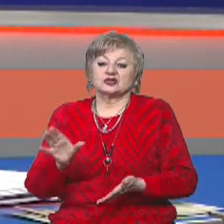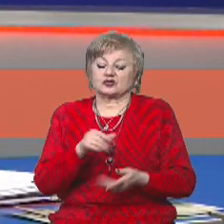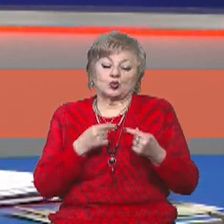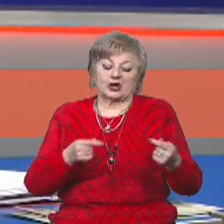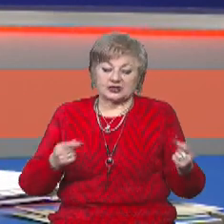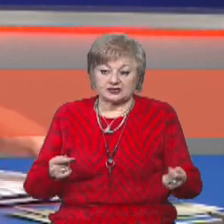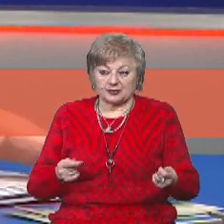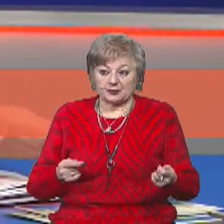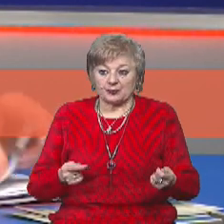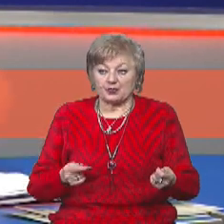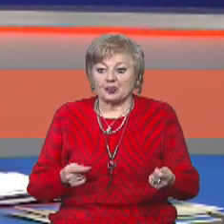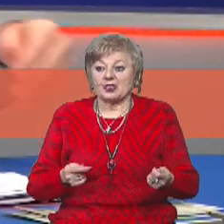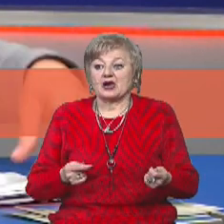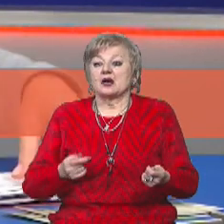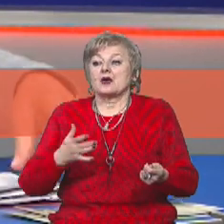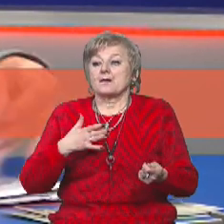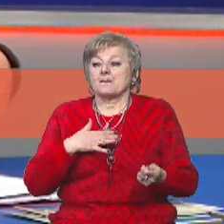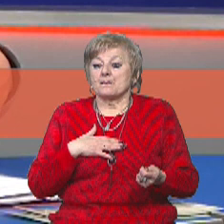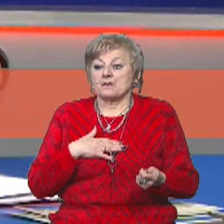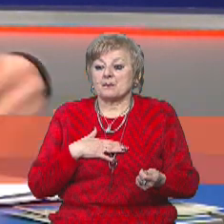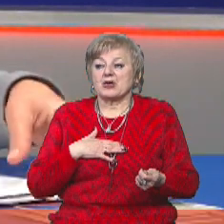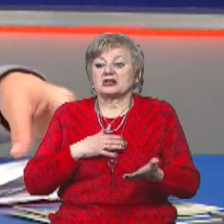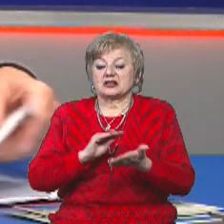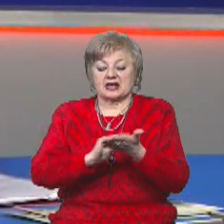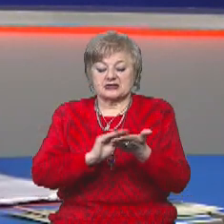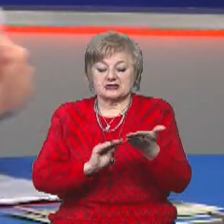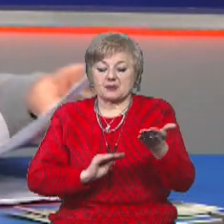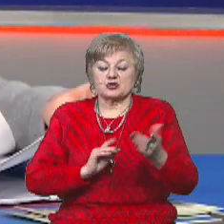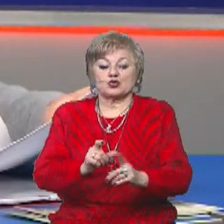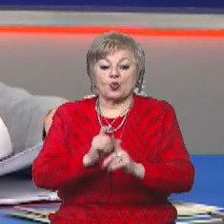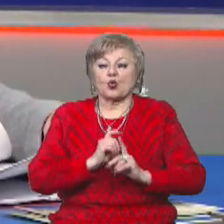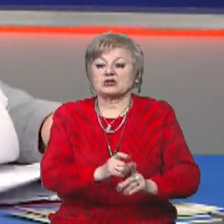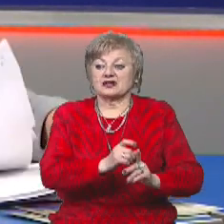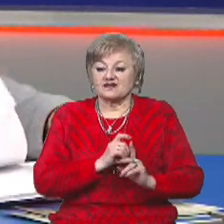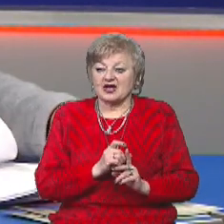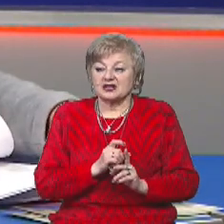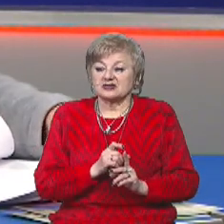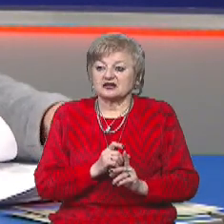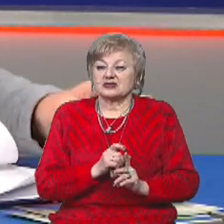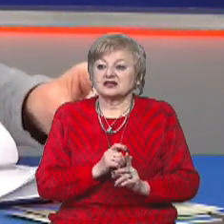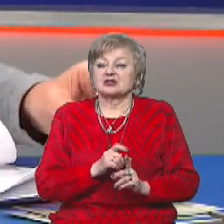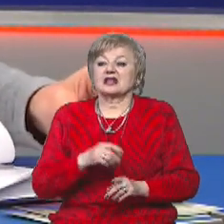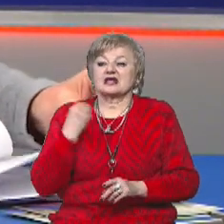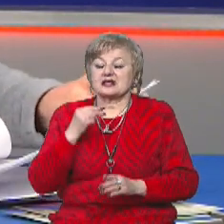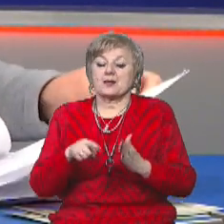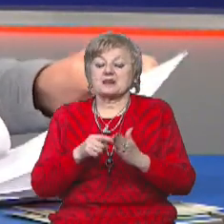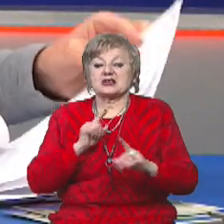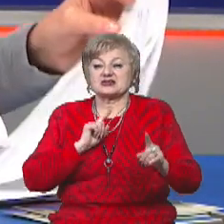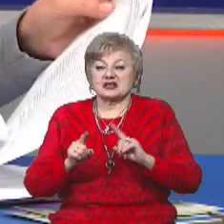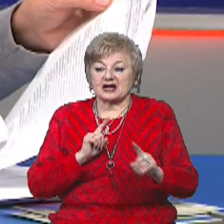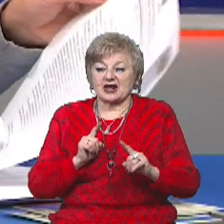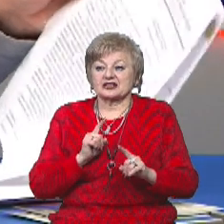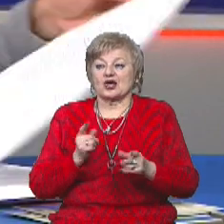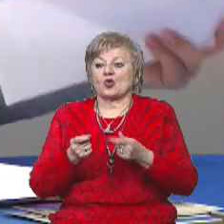різні люди. Ось, до речі, у мене ось запити всі відповіді із Запоріжжя. Запорізької міської ради, з